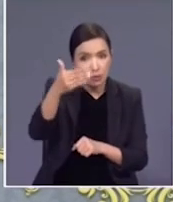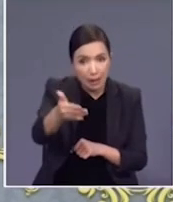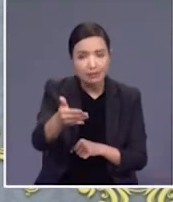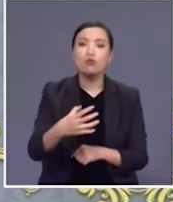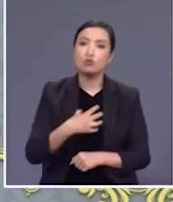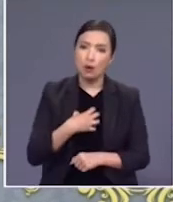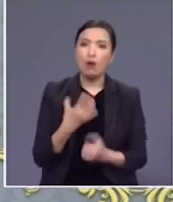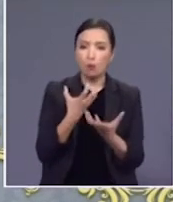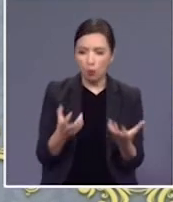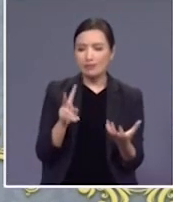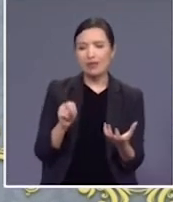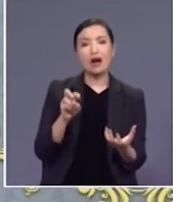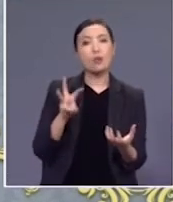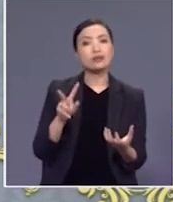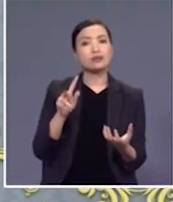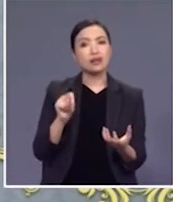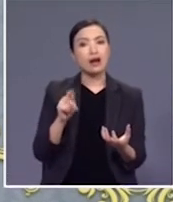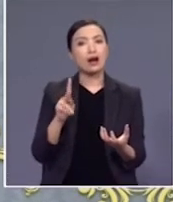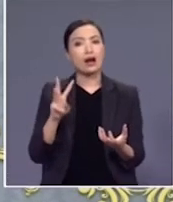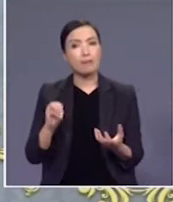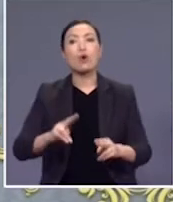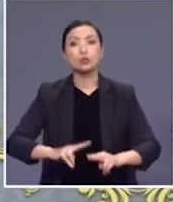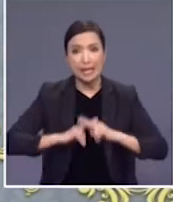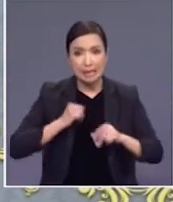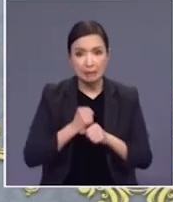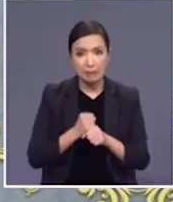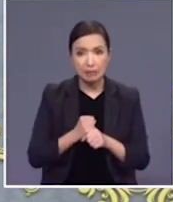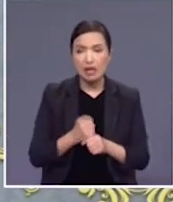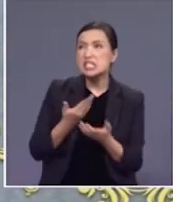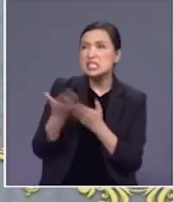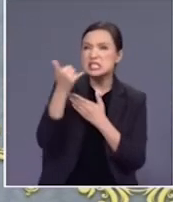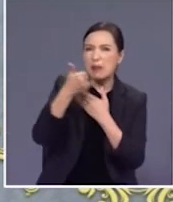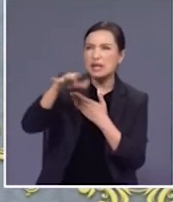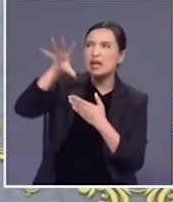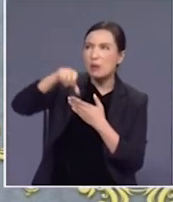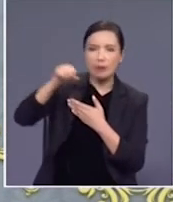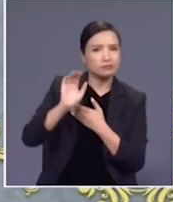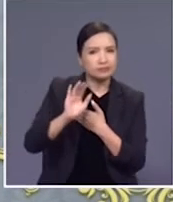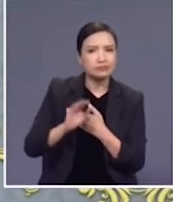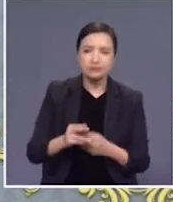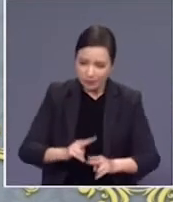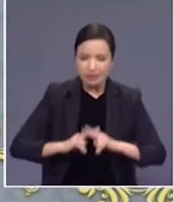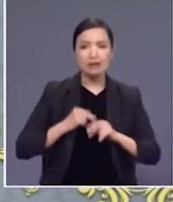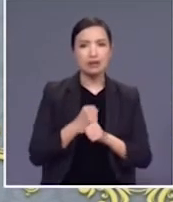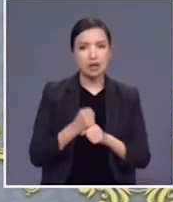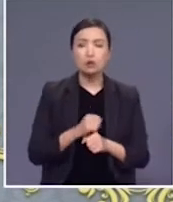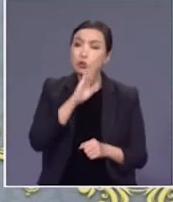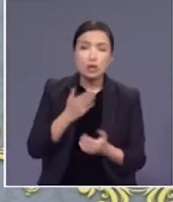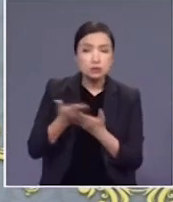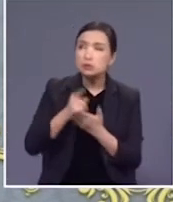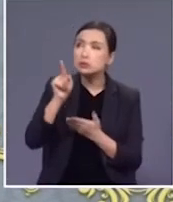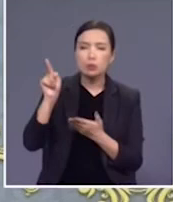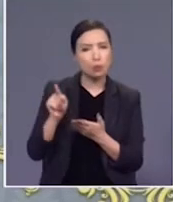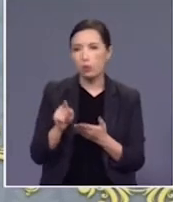นวัตกรรมของเราเองนะครับแทนการพึ่งพาหรือการมาจัดซื้อนวัตกรรมจากต่างชาติมาใช้ซึ่งจะทำให้เราไม่มีวันที่จะเข้มแข็งได้